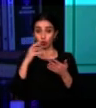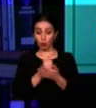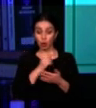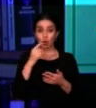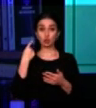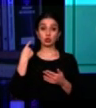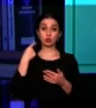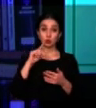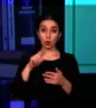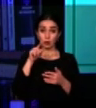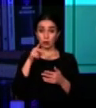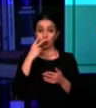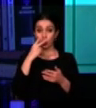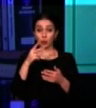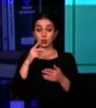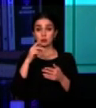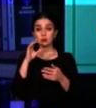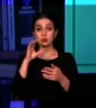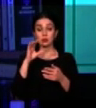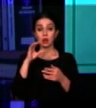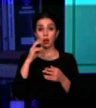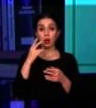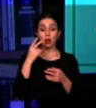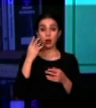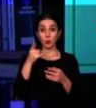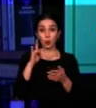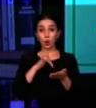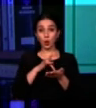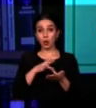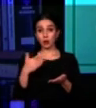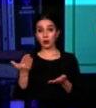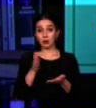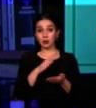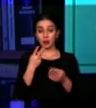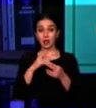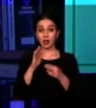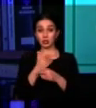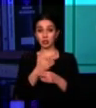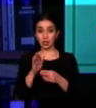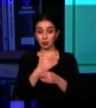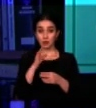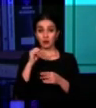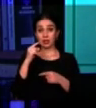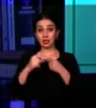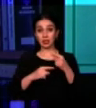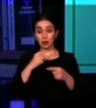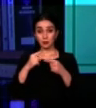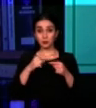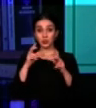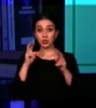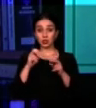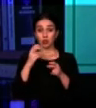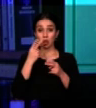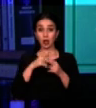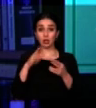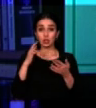Үшінші, сон оқыды тәсверлейміз. Төртінші, ұларыны оралықларыны ажыратамыз. Ва кейінгісі, ишораларын топамыз.